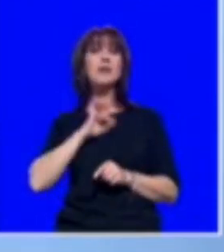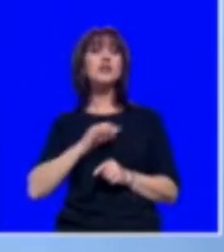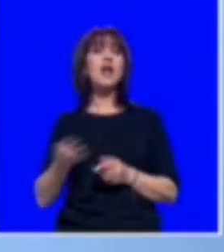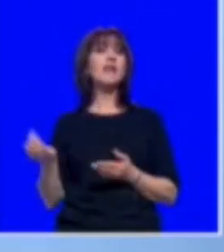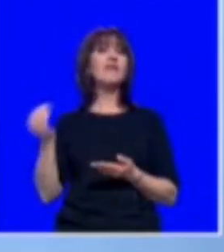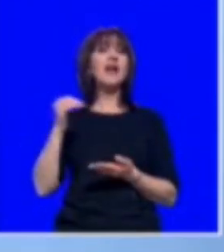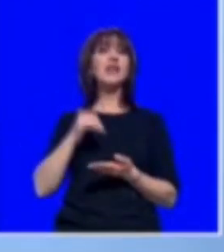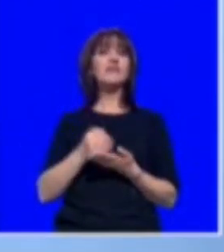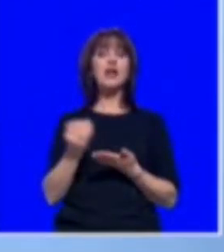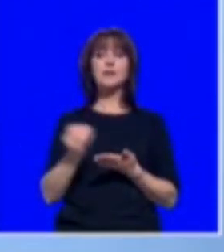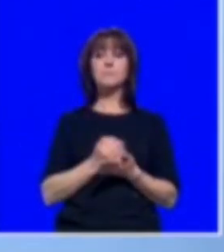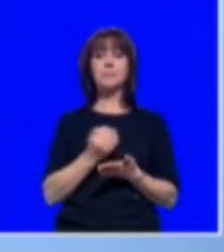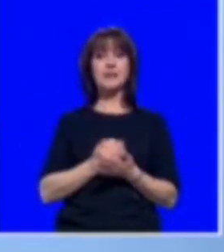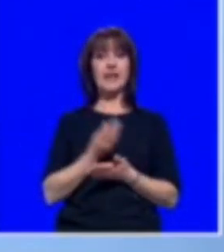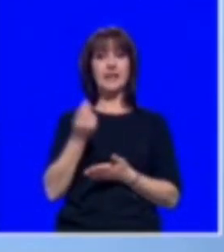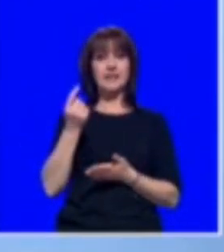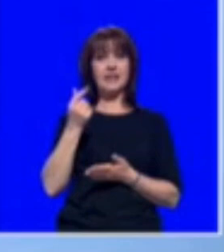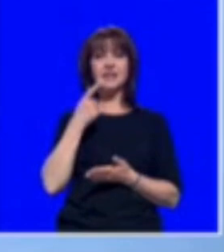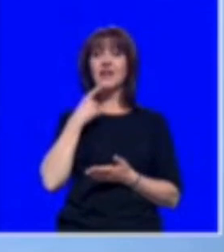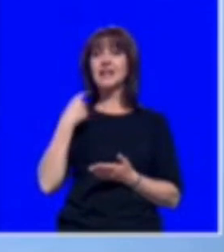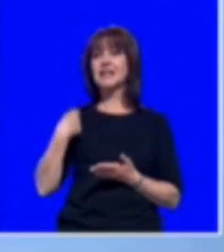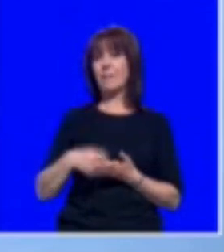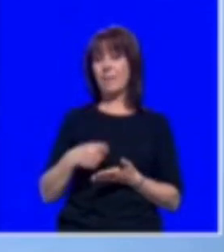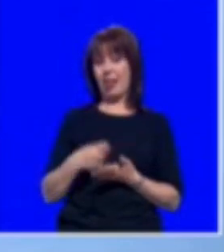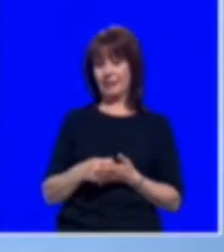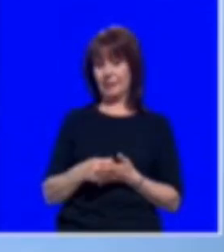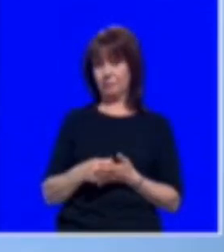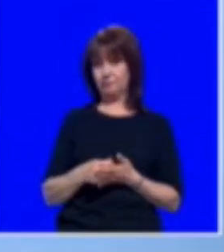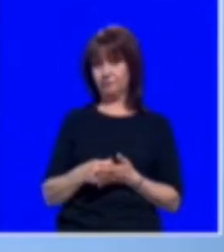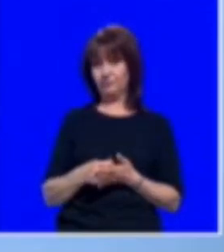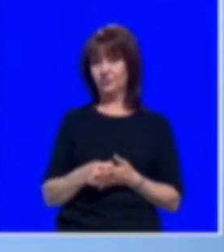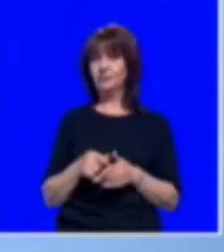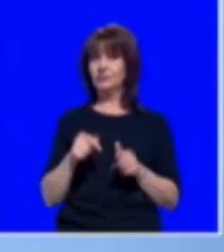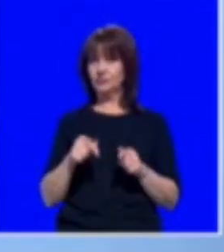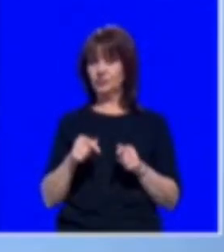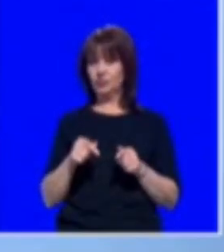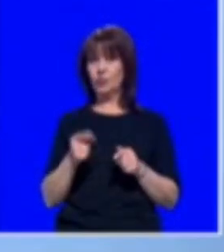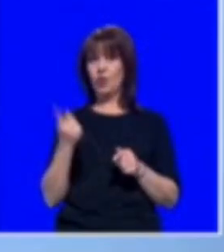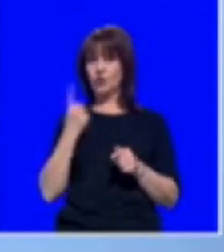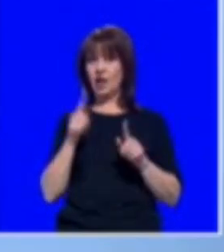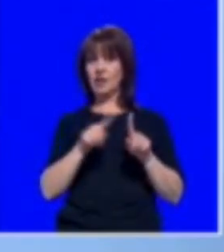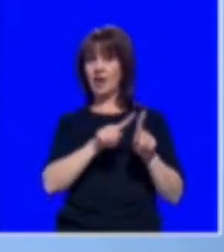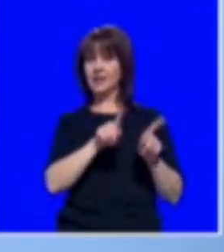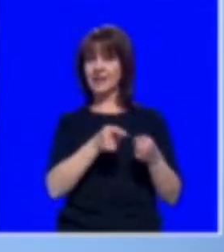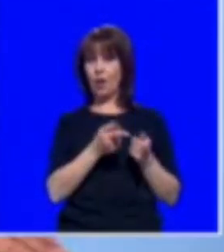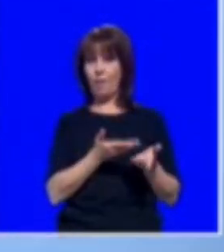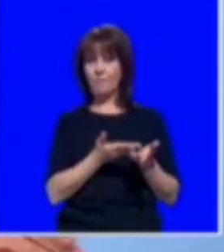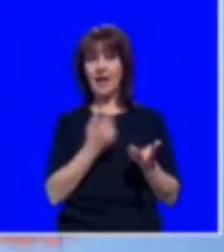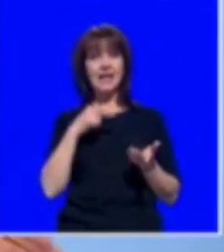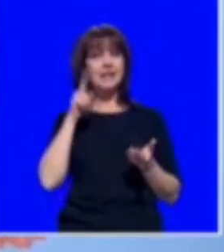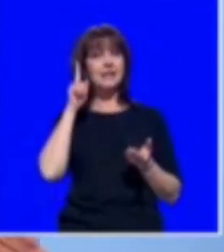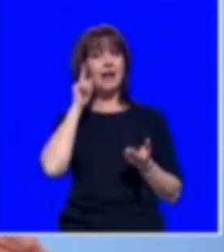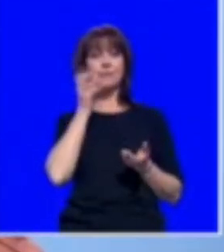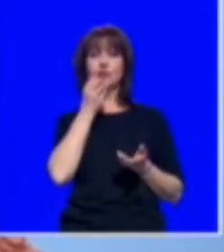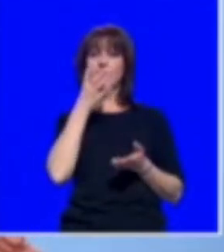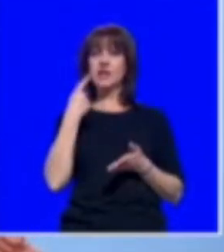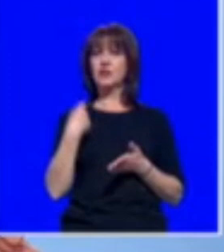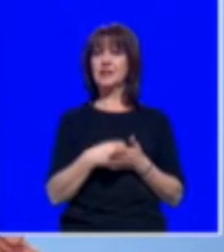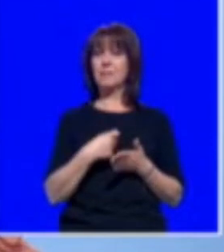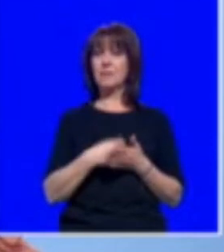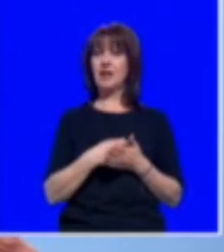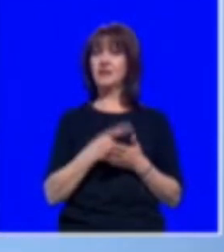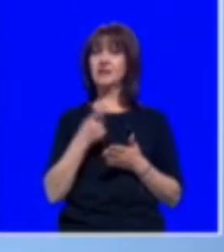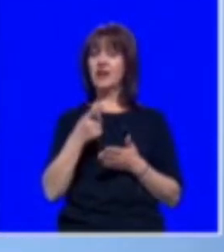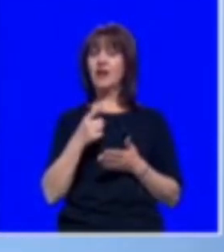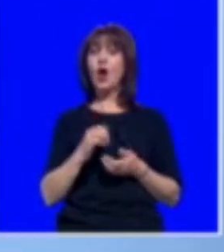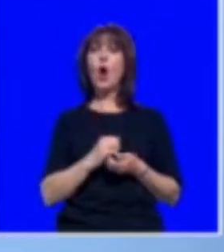от спестени средства за заплати, което, ето тук отварям още една скоба. Ние знаем чудесно какви са заплатите в